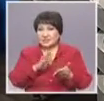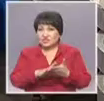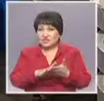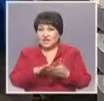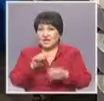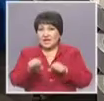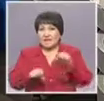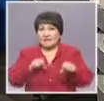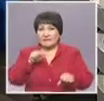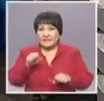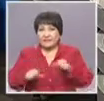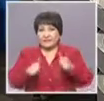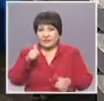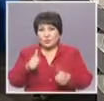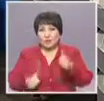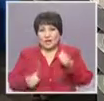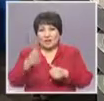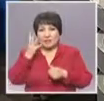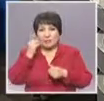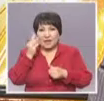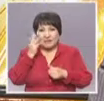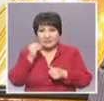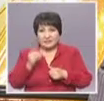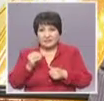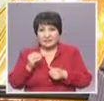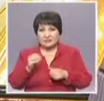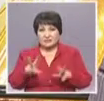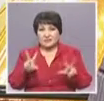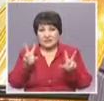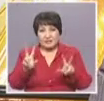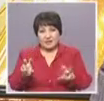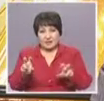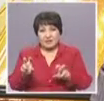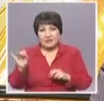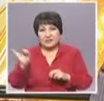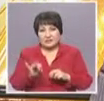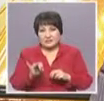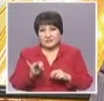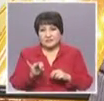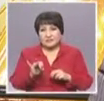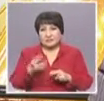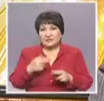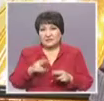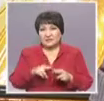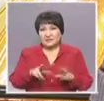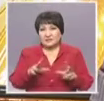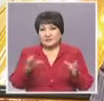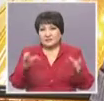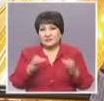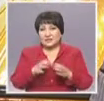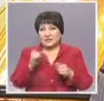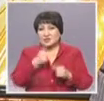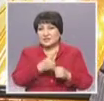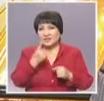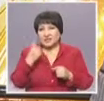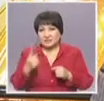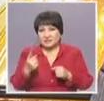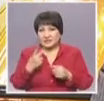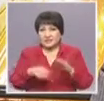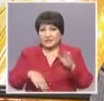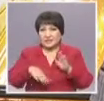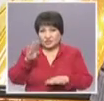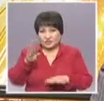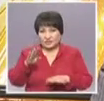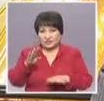велотур «Тур Алматы», и в которых в категории 1.1, это высшая